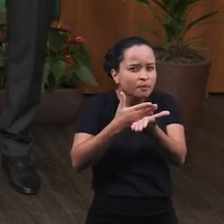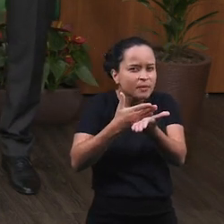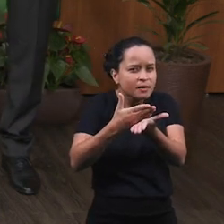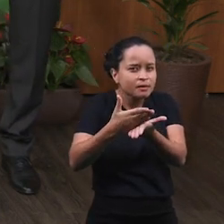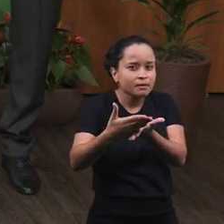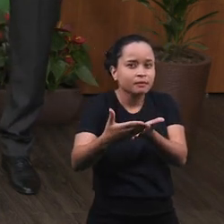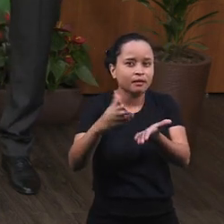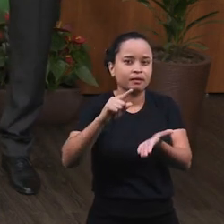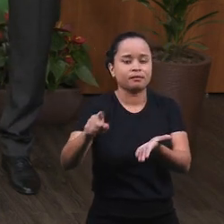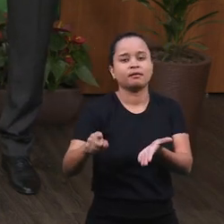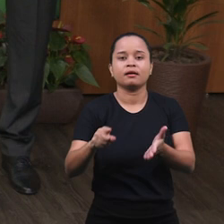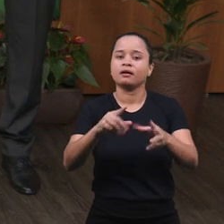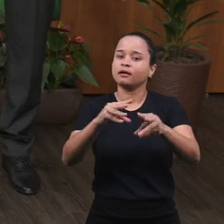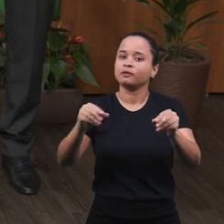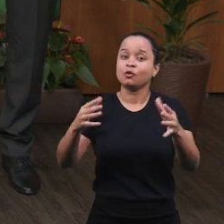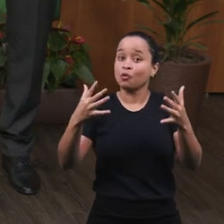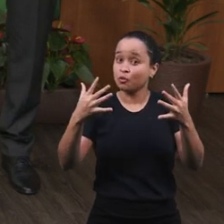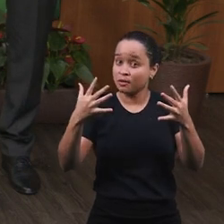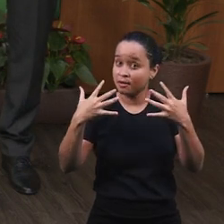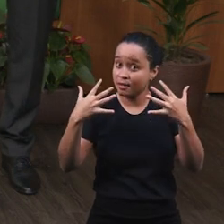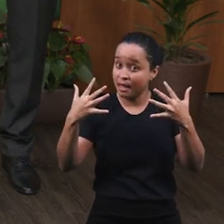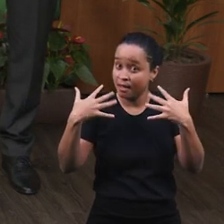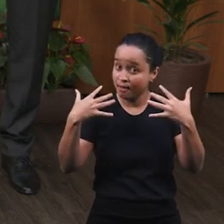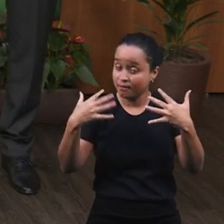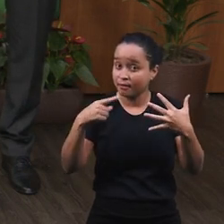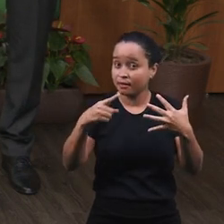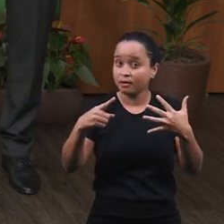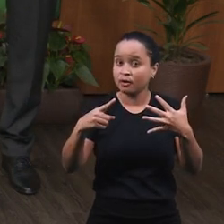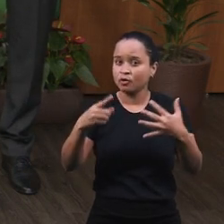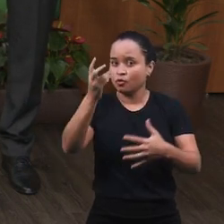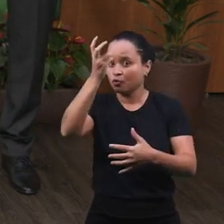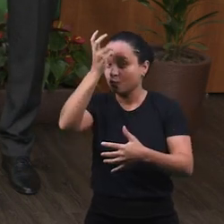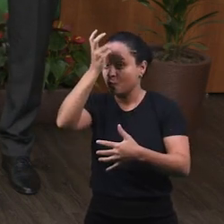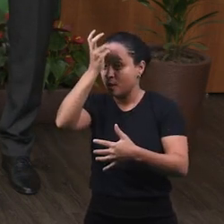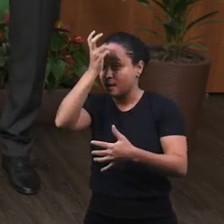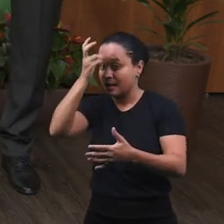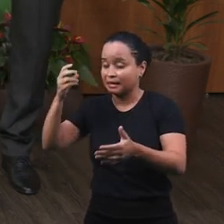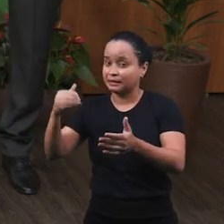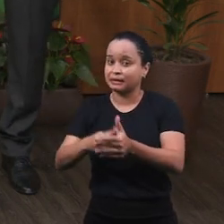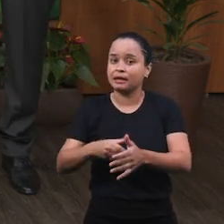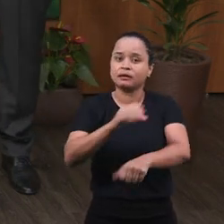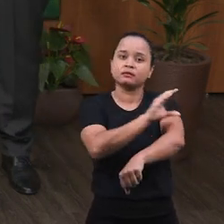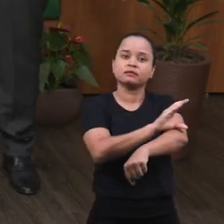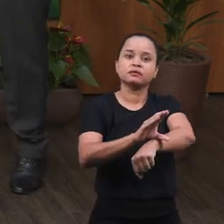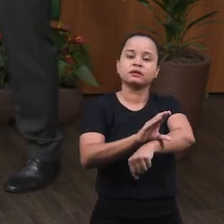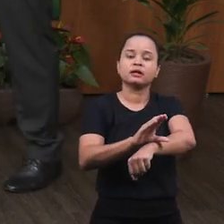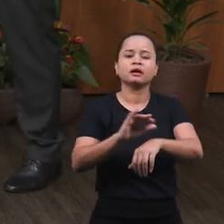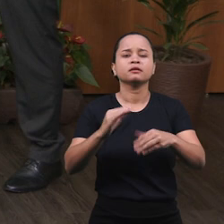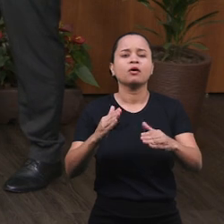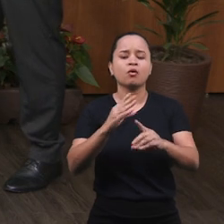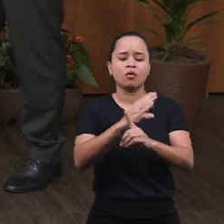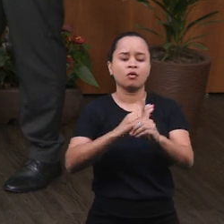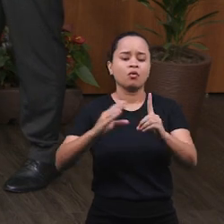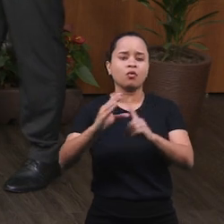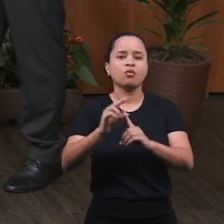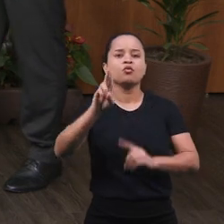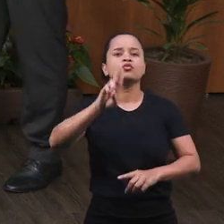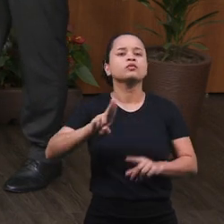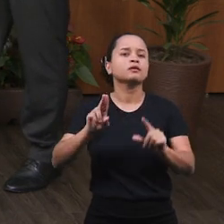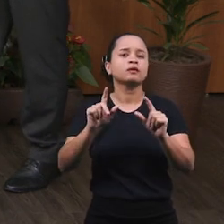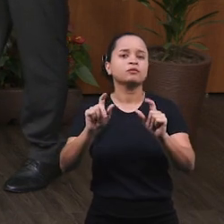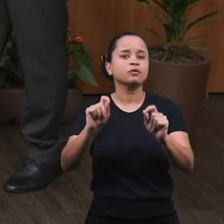encore pendant la traversée par le désert de l'Égypte à Canaan, le culte était fait